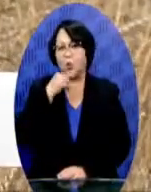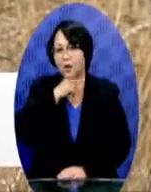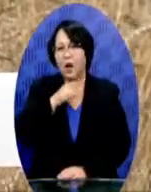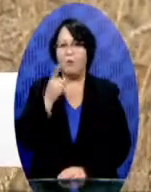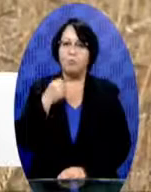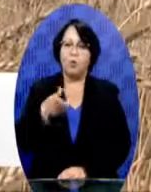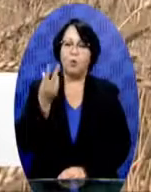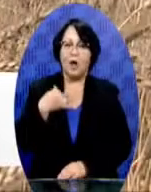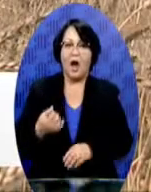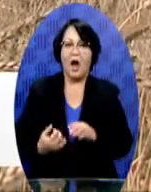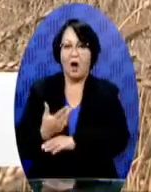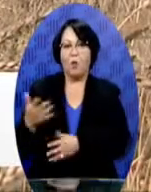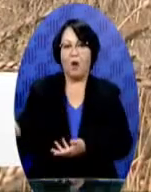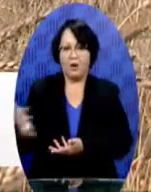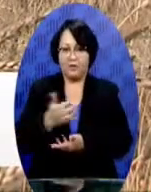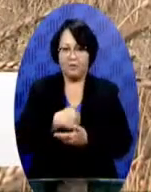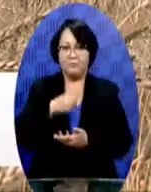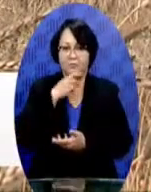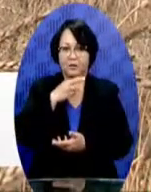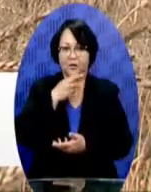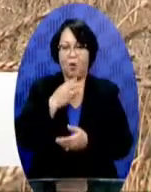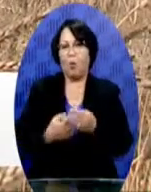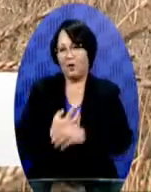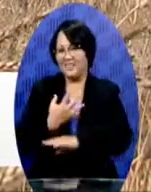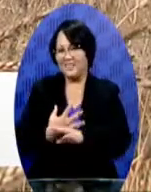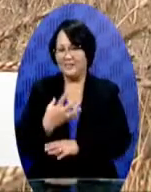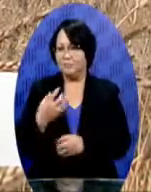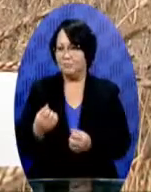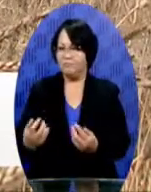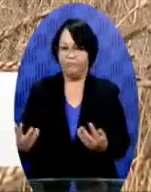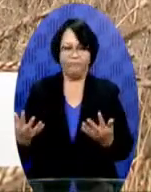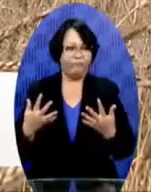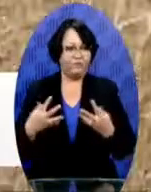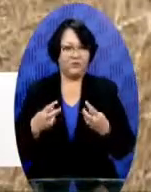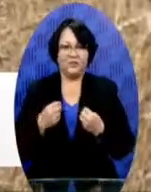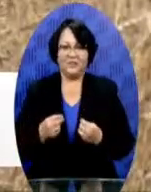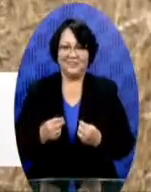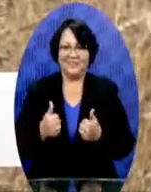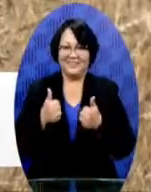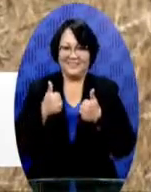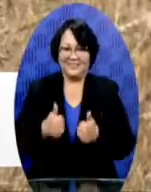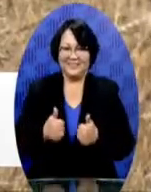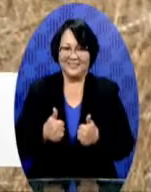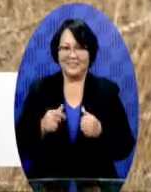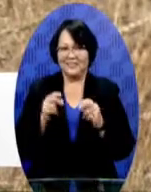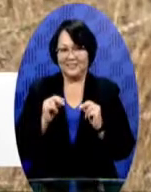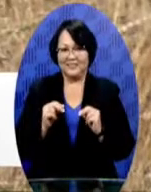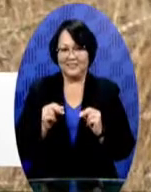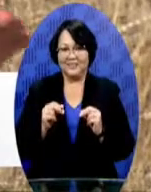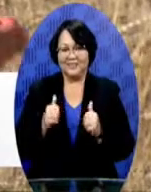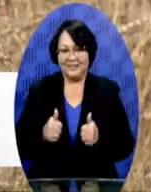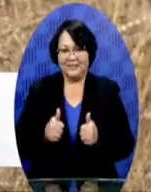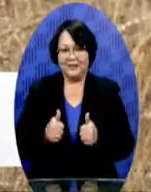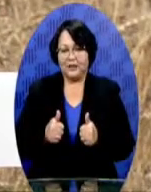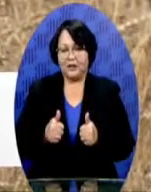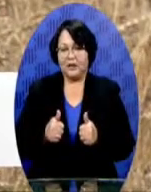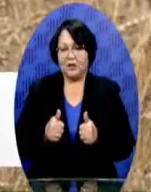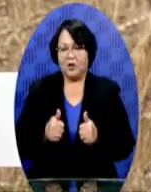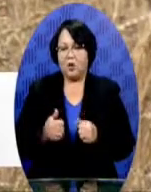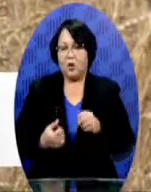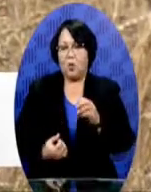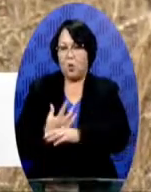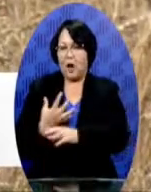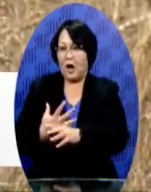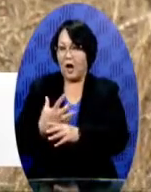мэдээллийг өгч байлаа. За мөн ургацын чанарч гэсэн энэ намар сайн байна. Одоо ер нь бол хамгийн гол нь энэ жилийн ургацаас